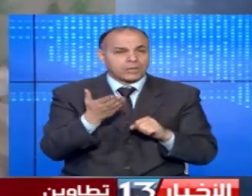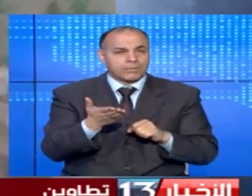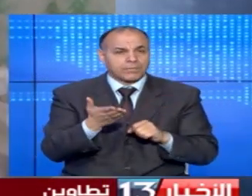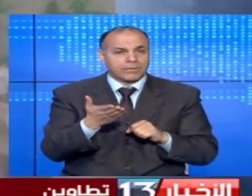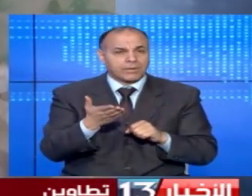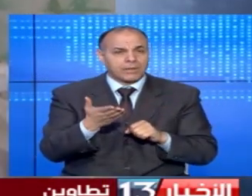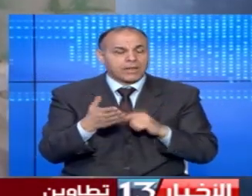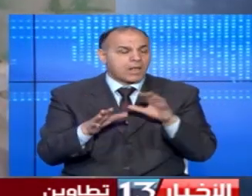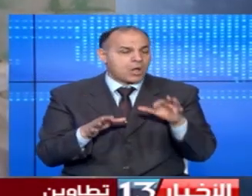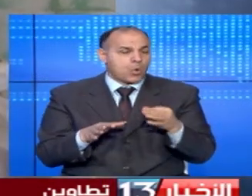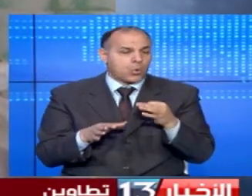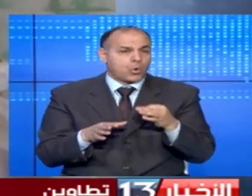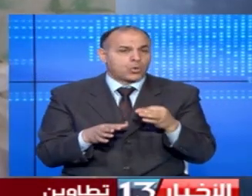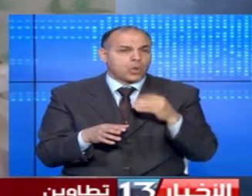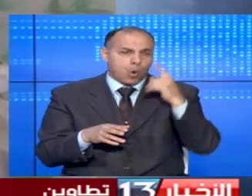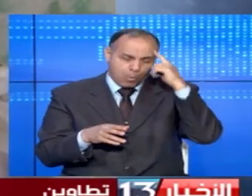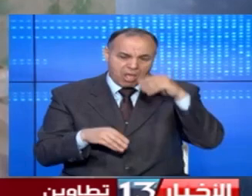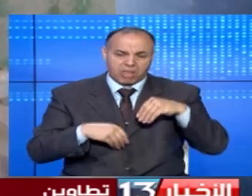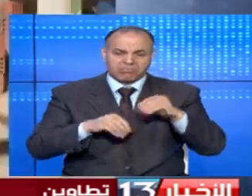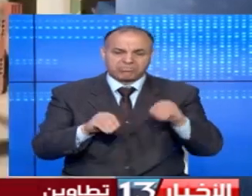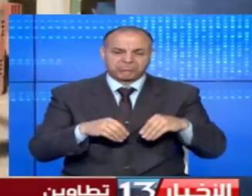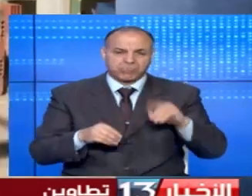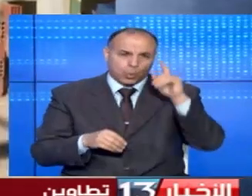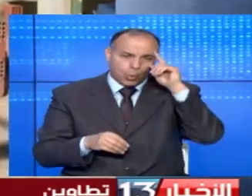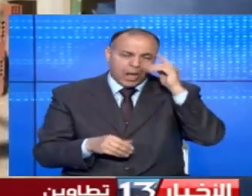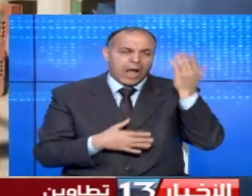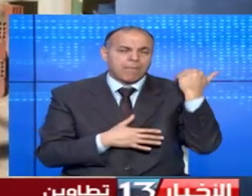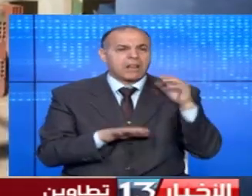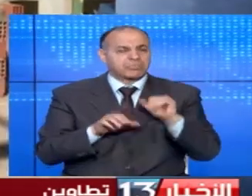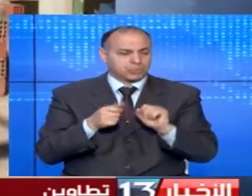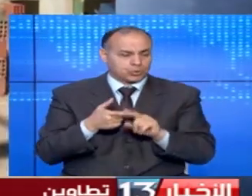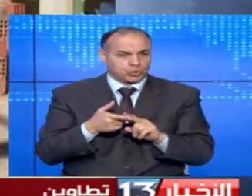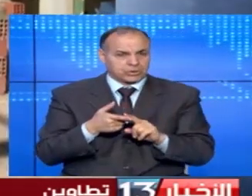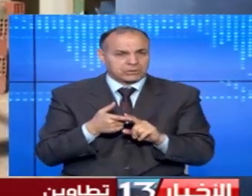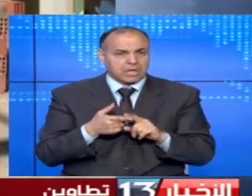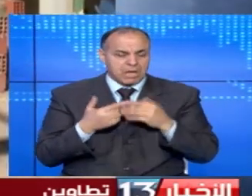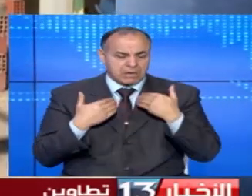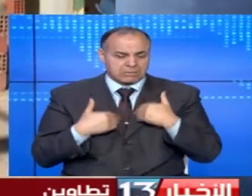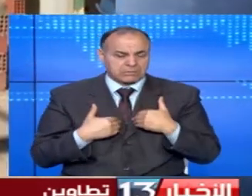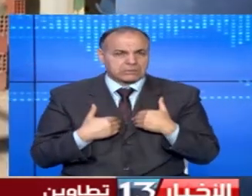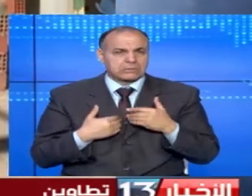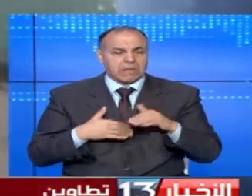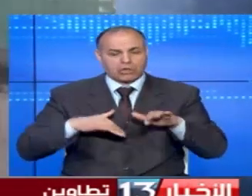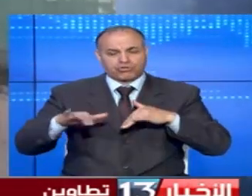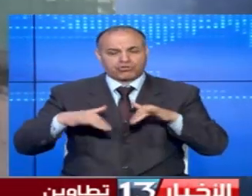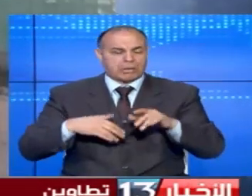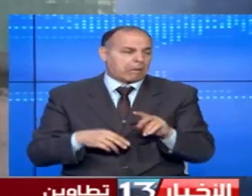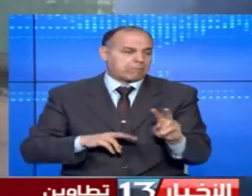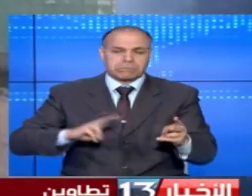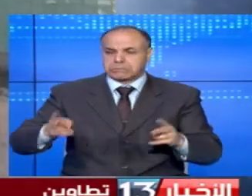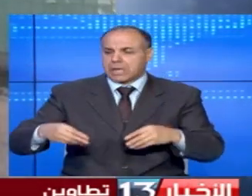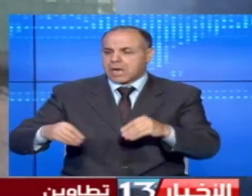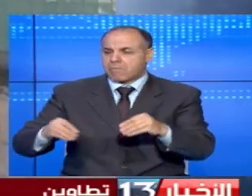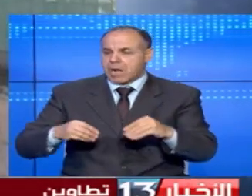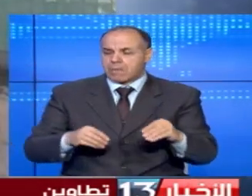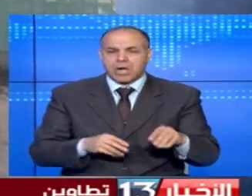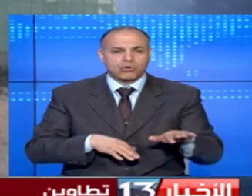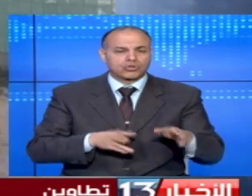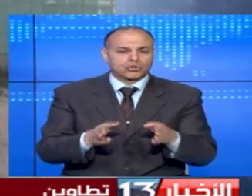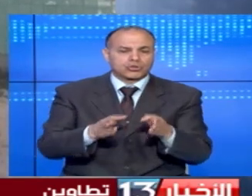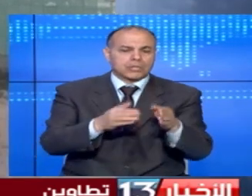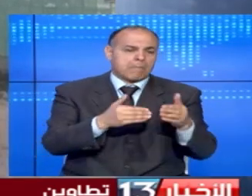وجد البائع المنتخبون فيه سابقا انفسهم على قارعه الطريق في المنهج